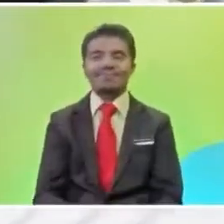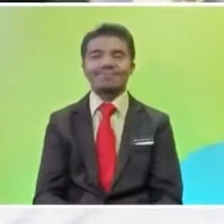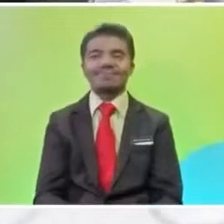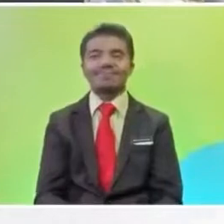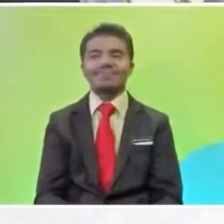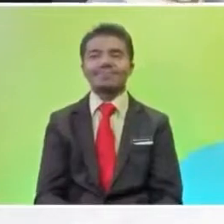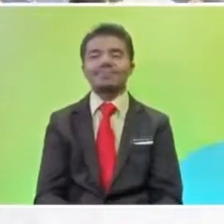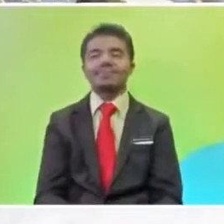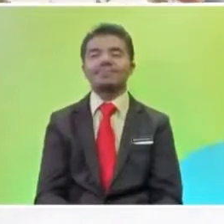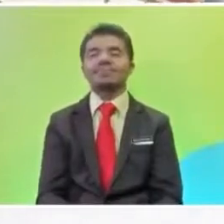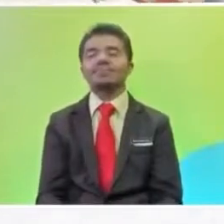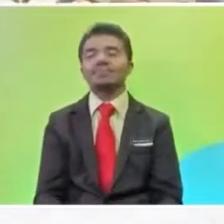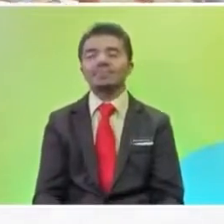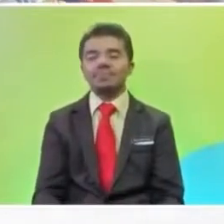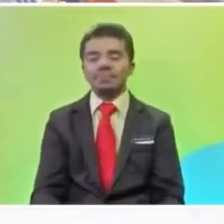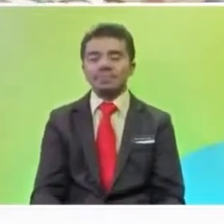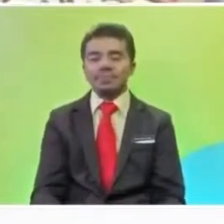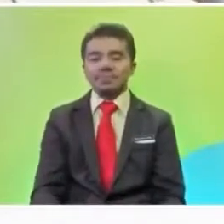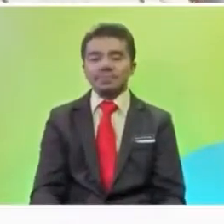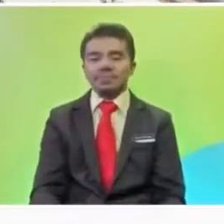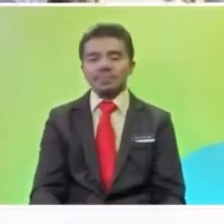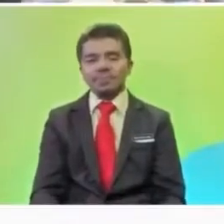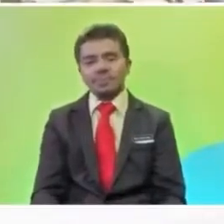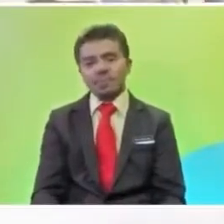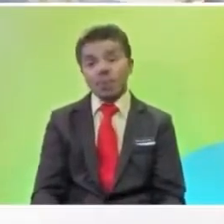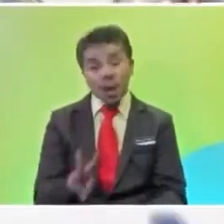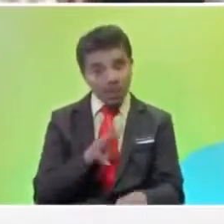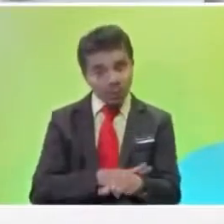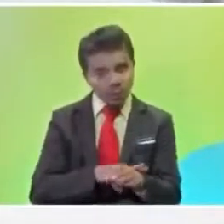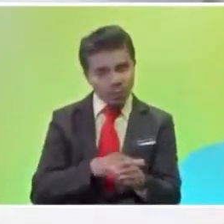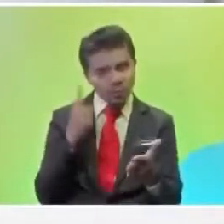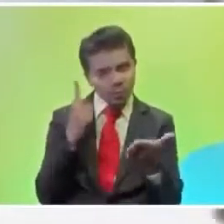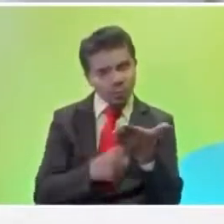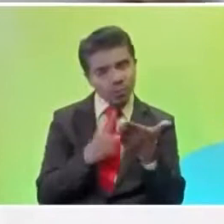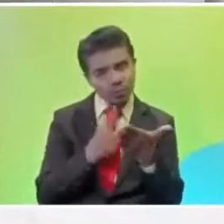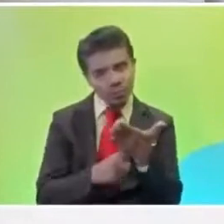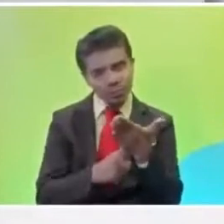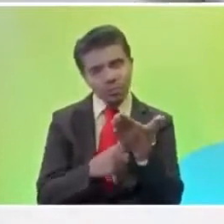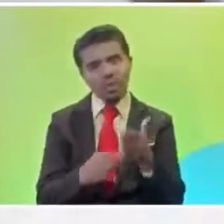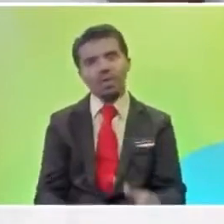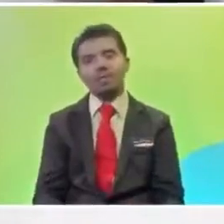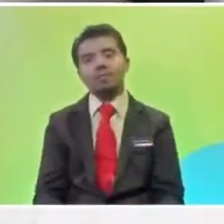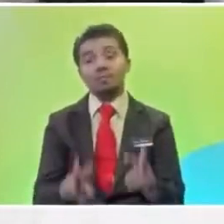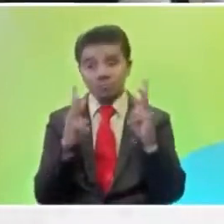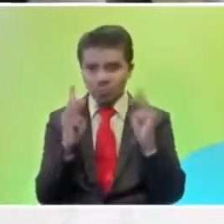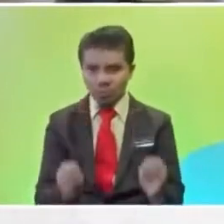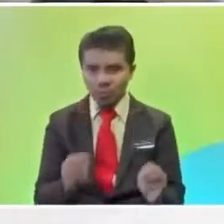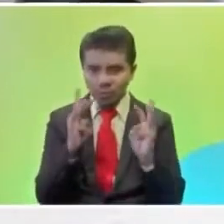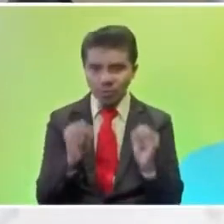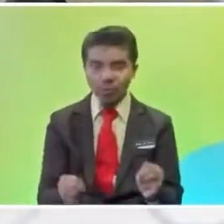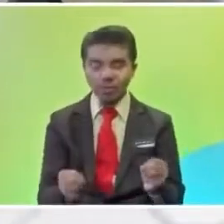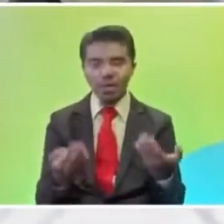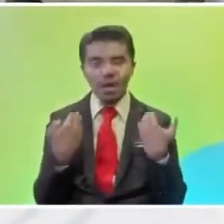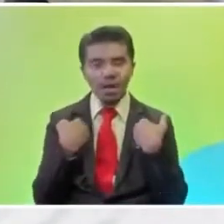ketika sesi pebicara ini dijalankan murid-murid melaksanakan perbincangan belum ada komunikasi ada